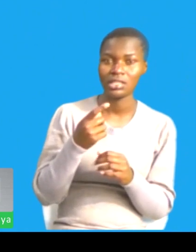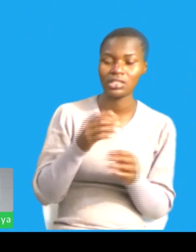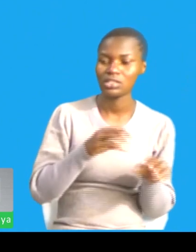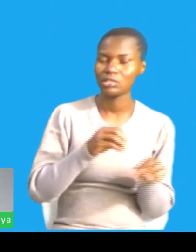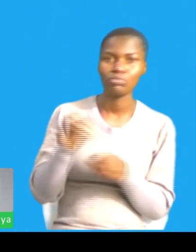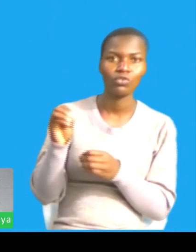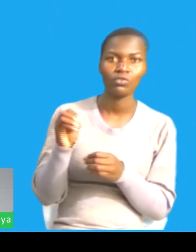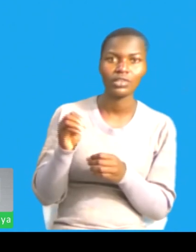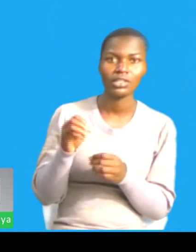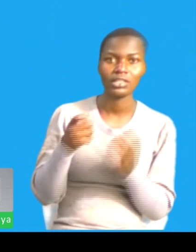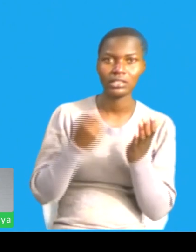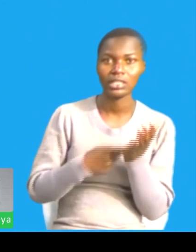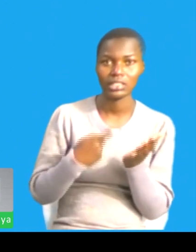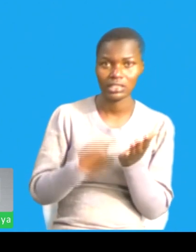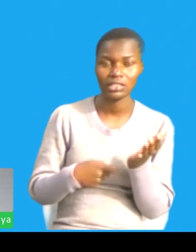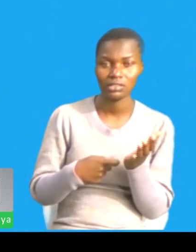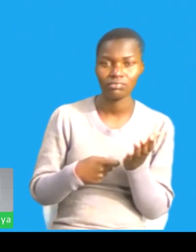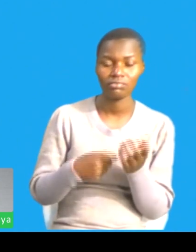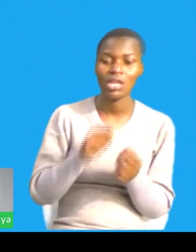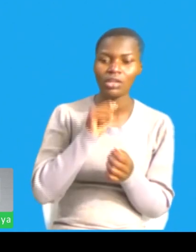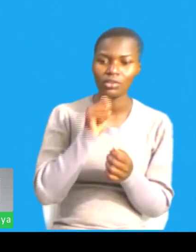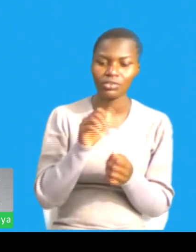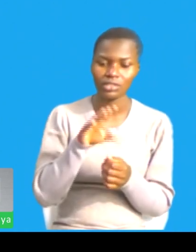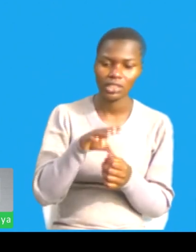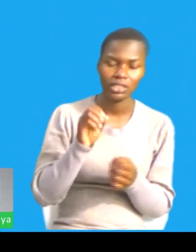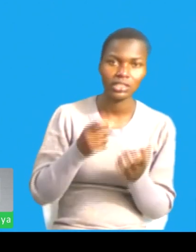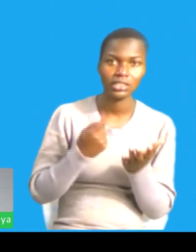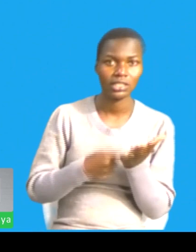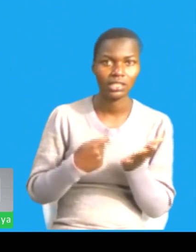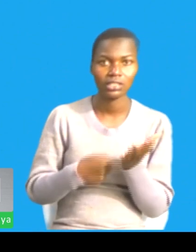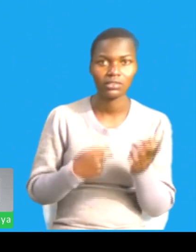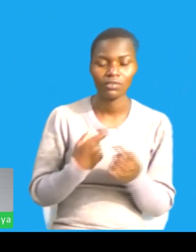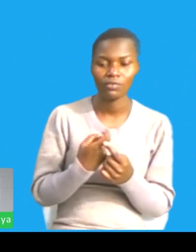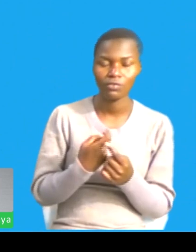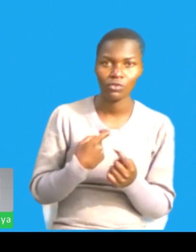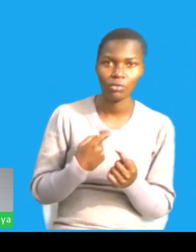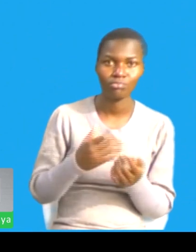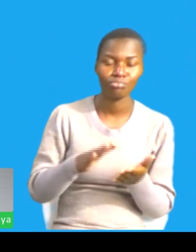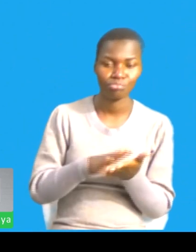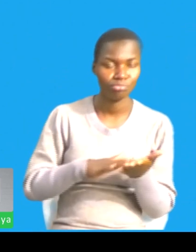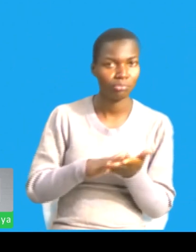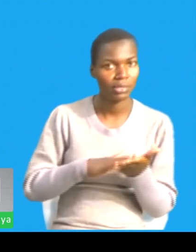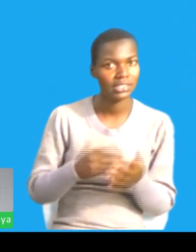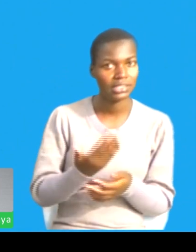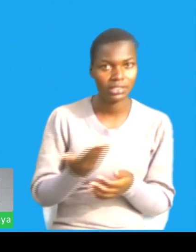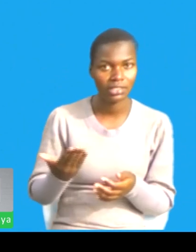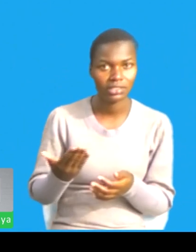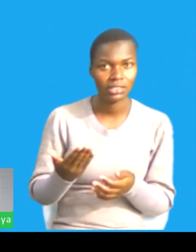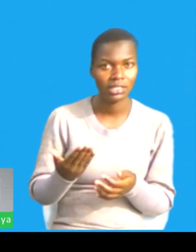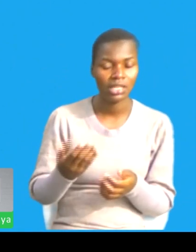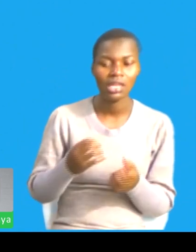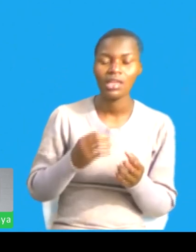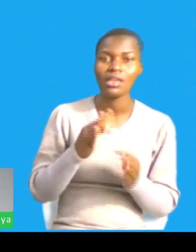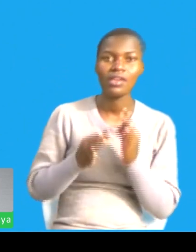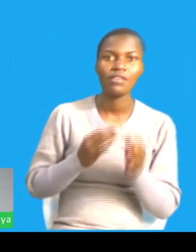Wacha kuchukua taxes kwa vitu zile ni basic and essential. Ukiwacha kuchukua